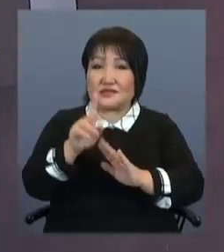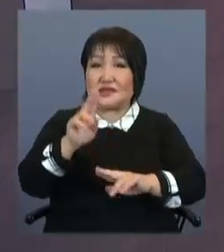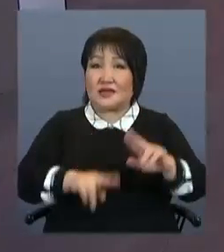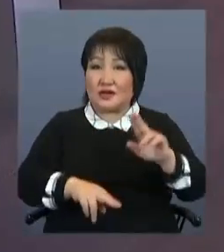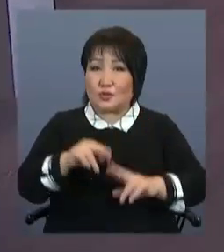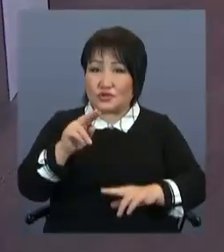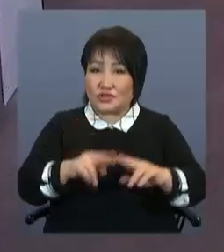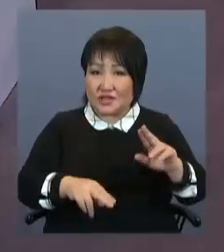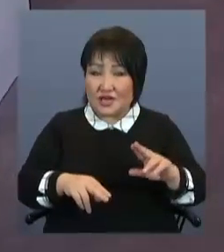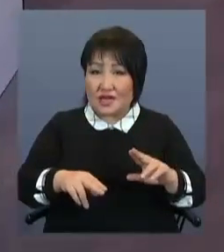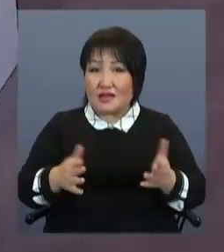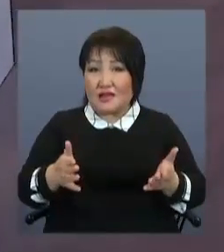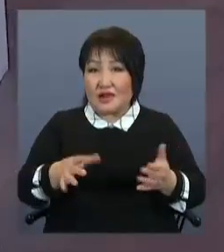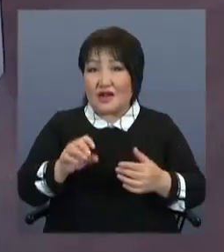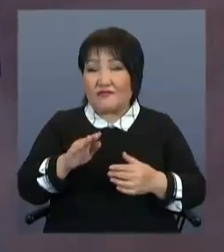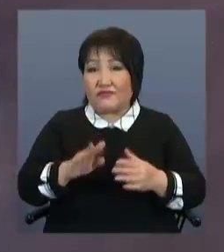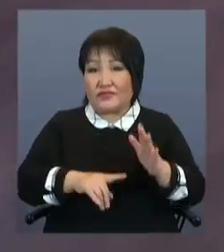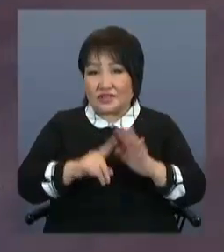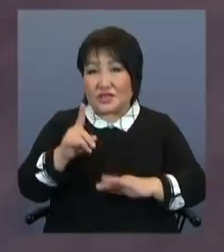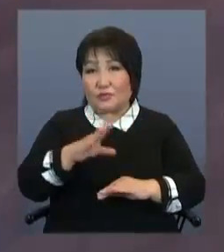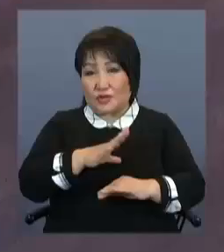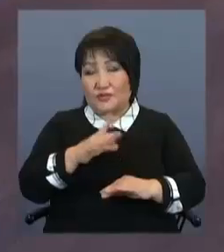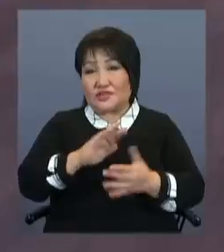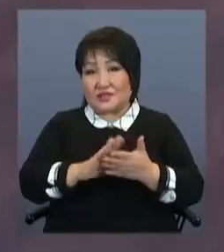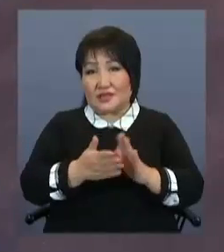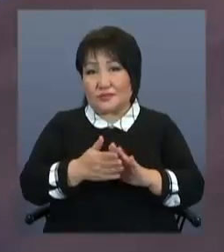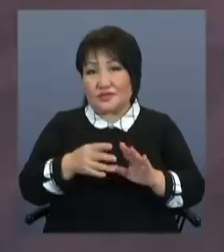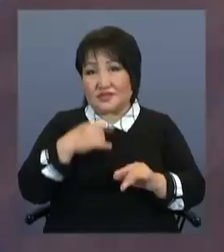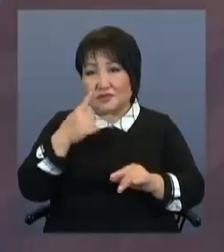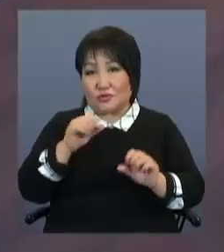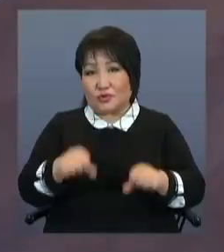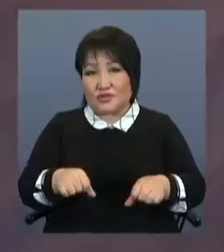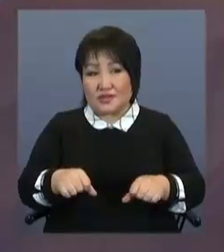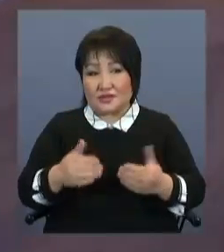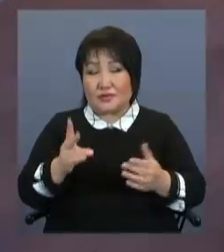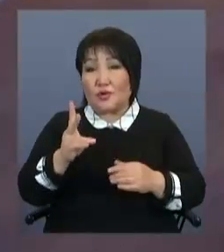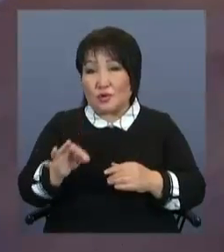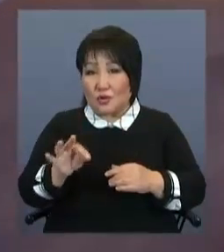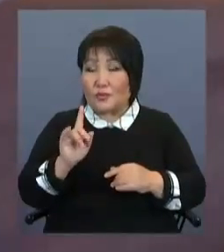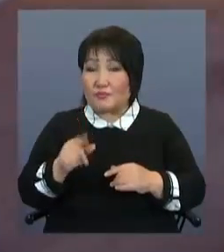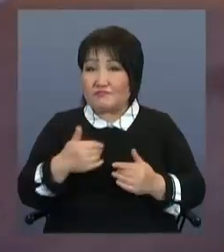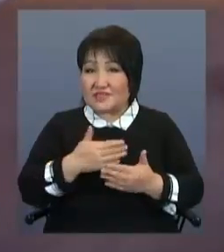айтуға жағдайымыз бар. Ал бірақ бізге қиыншылық болғаны кадр.